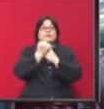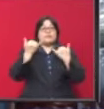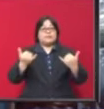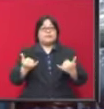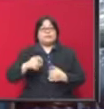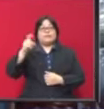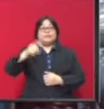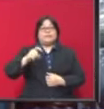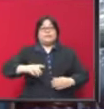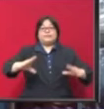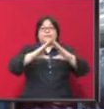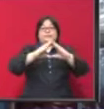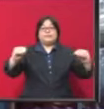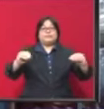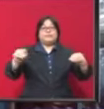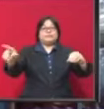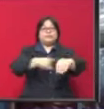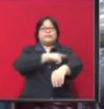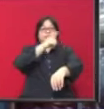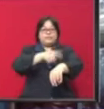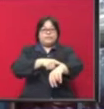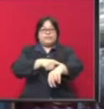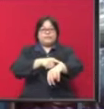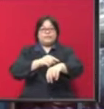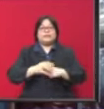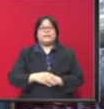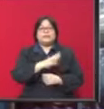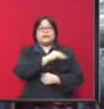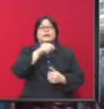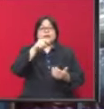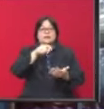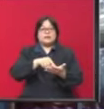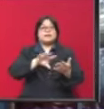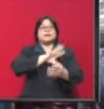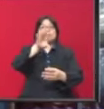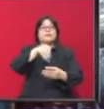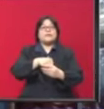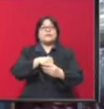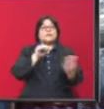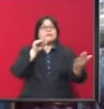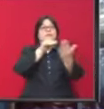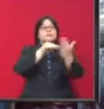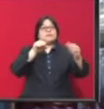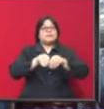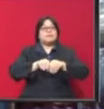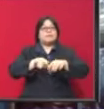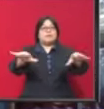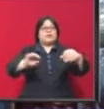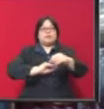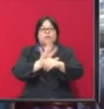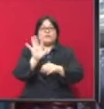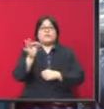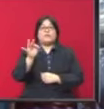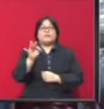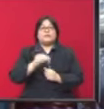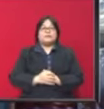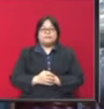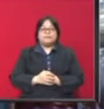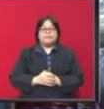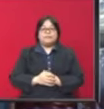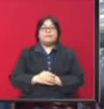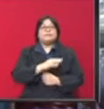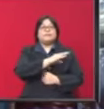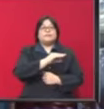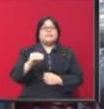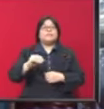smase memerlukan penyelesaian jangka Masa panjang dan ini termasuklah menyekat penularan komit 19 yang